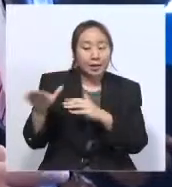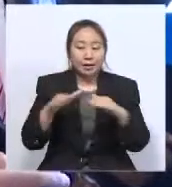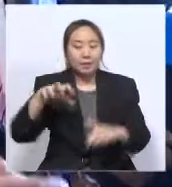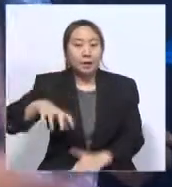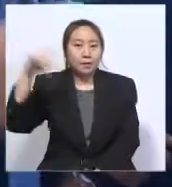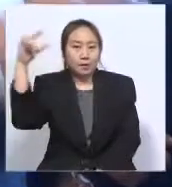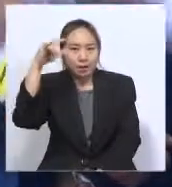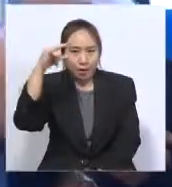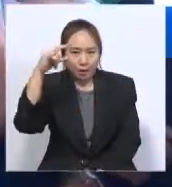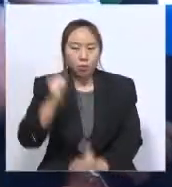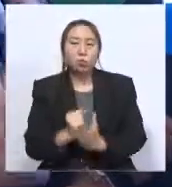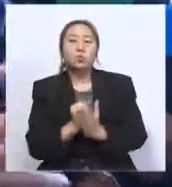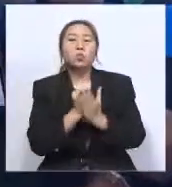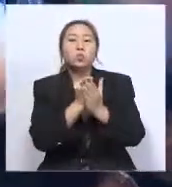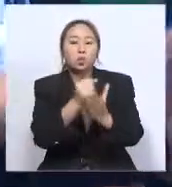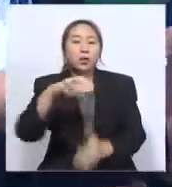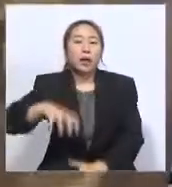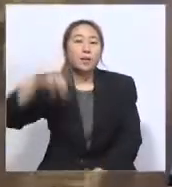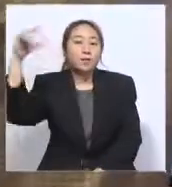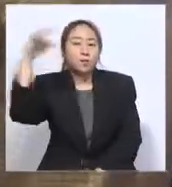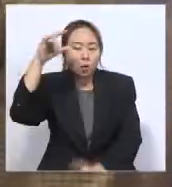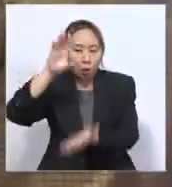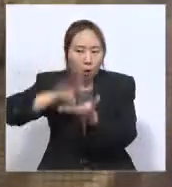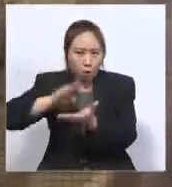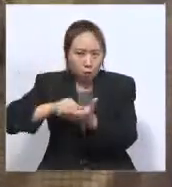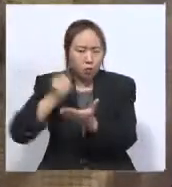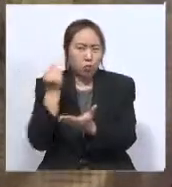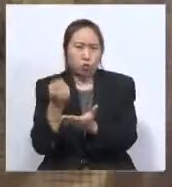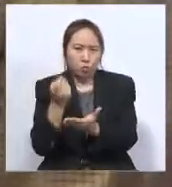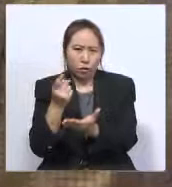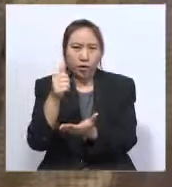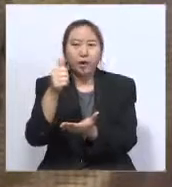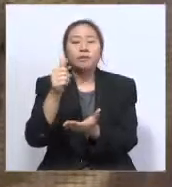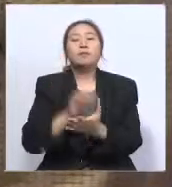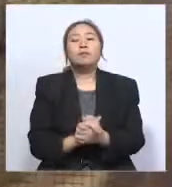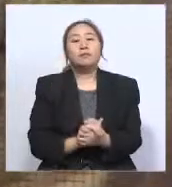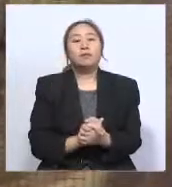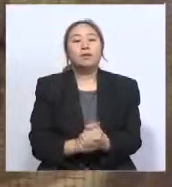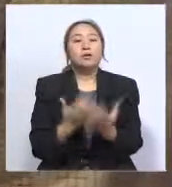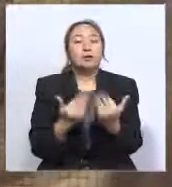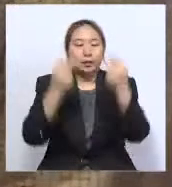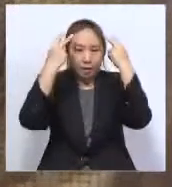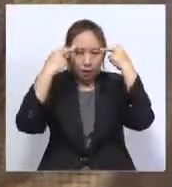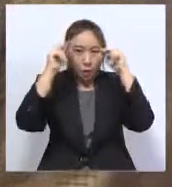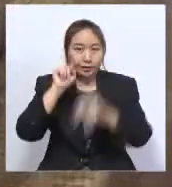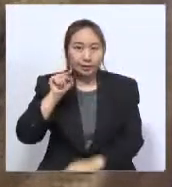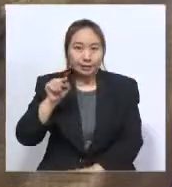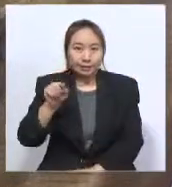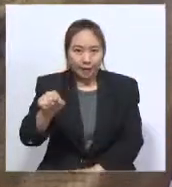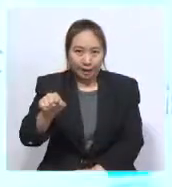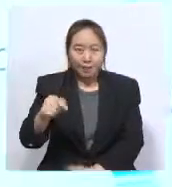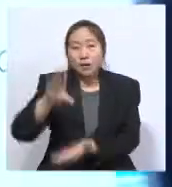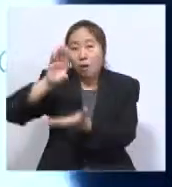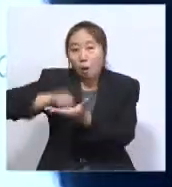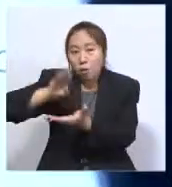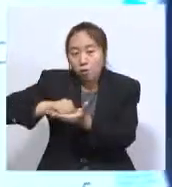านสามารถช่วยให้ท่าอากาศยานมีข้อมูลที่เป็นปัจจุบันทั้งนี้นายกรัฐมนตรีสั่งการเพิ่มเติมให้มีการขยายฐานข้